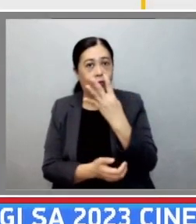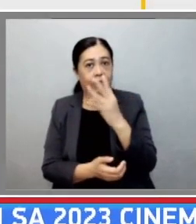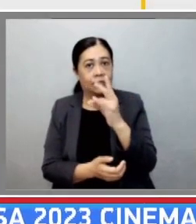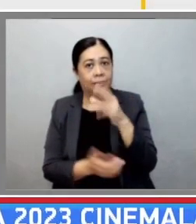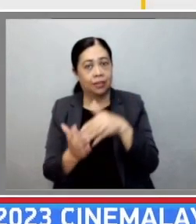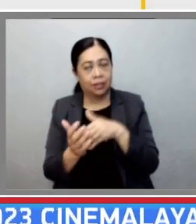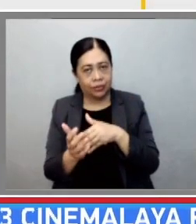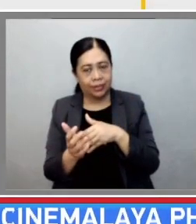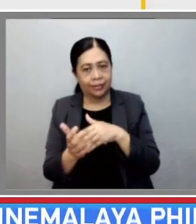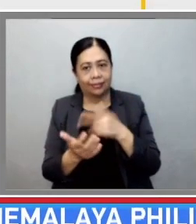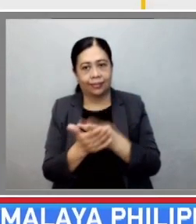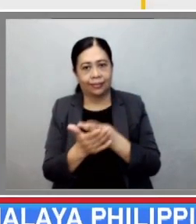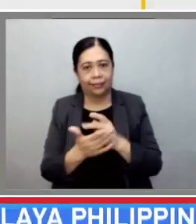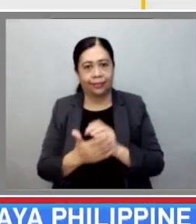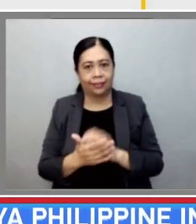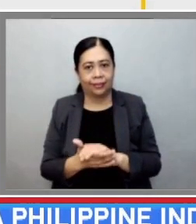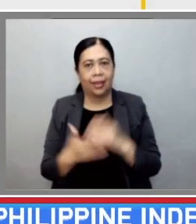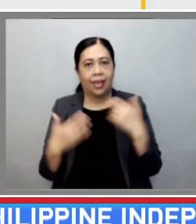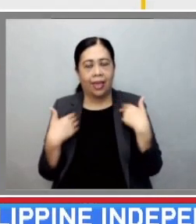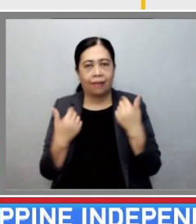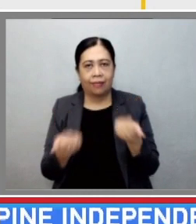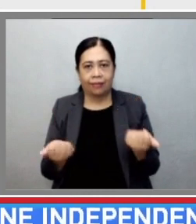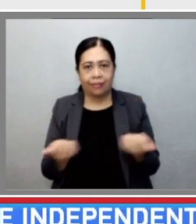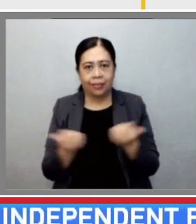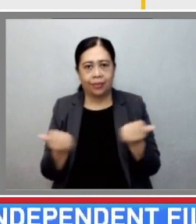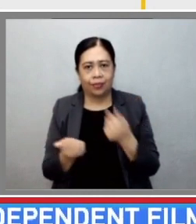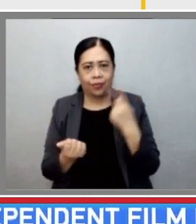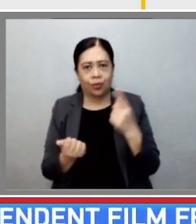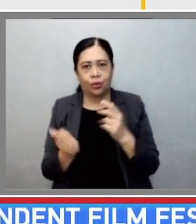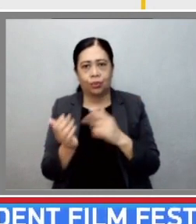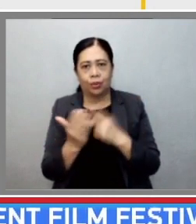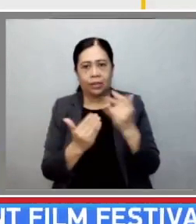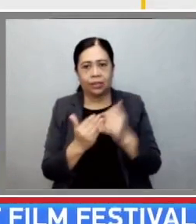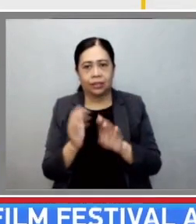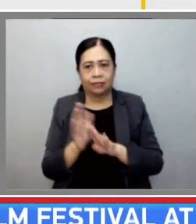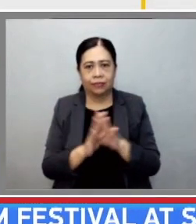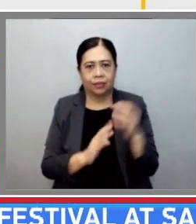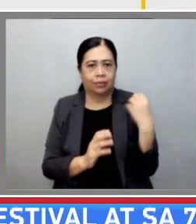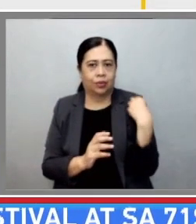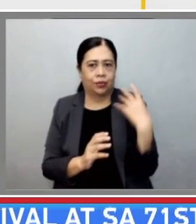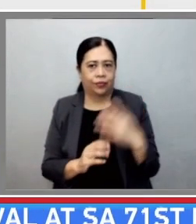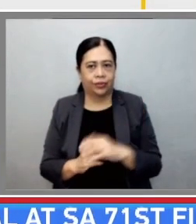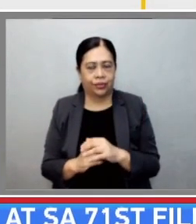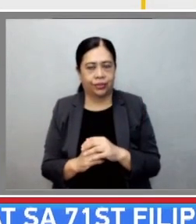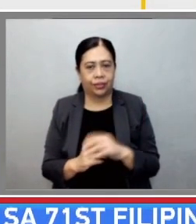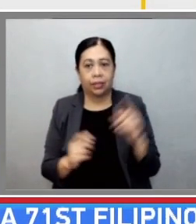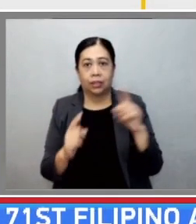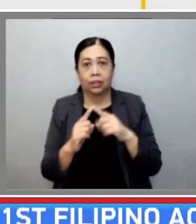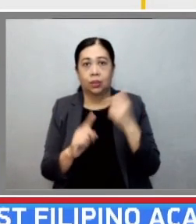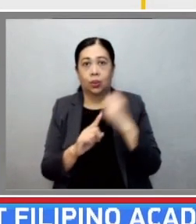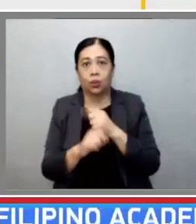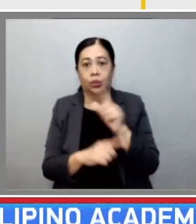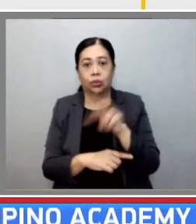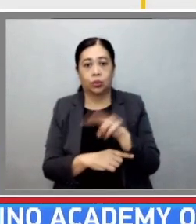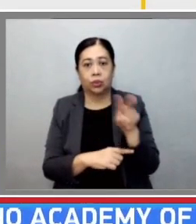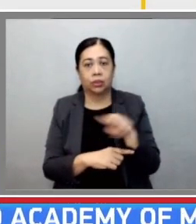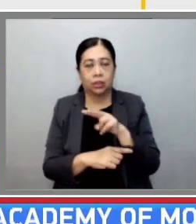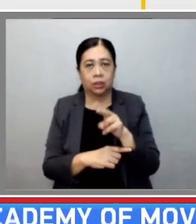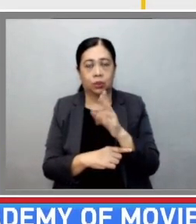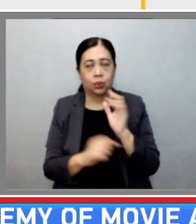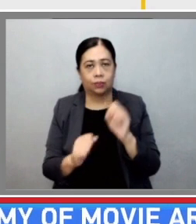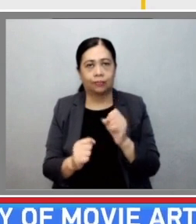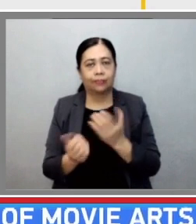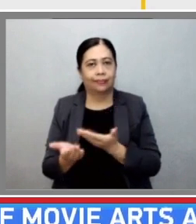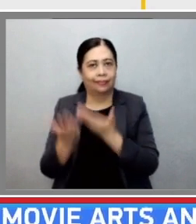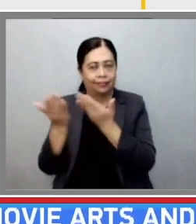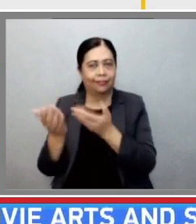pesos. May mga vacancy rin po para sa School Project Development Officers. Hanggang August 22 po pwedeng mag-apply.